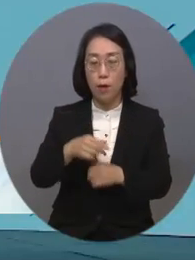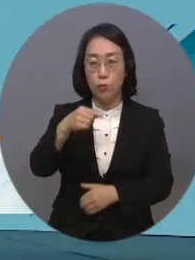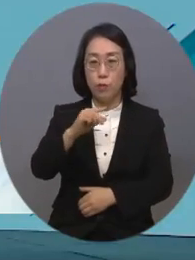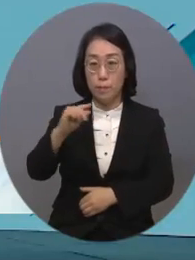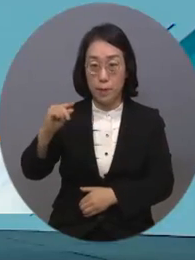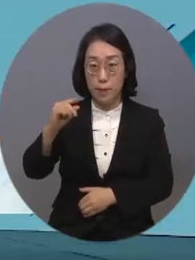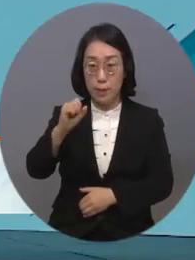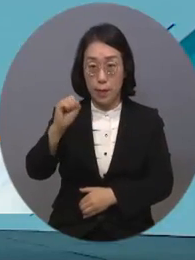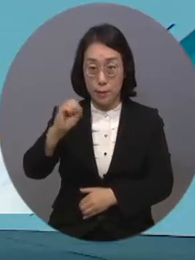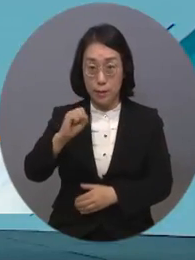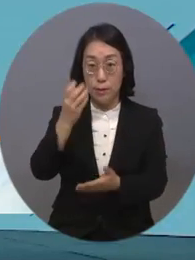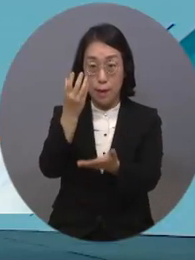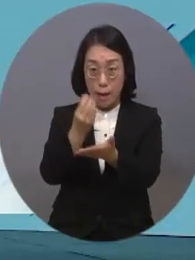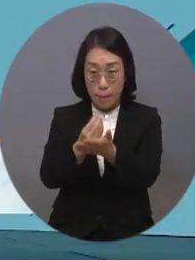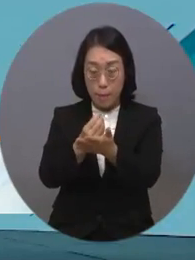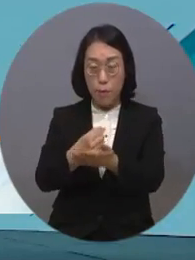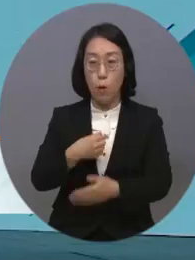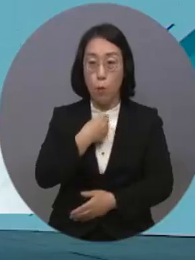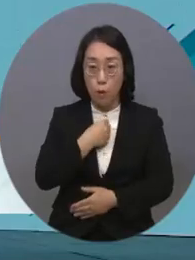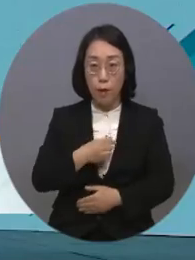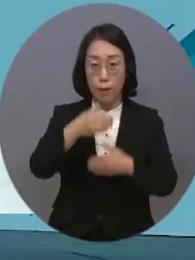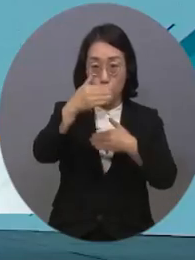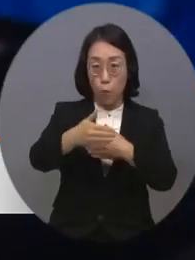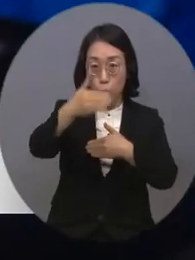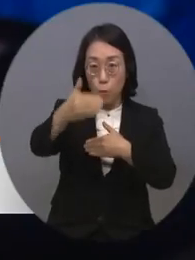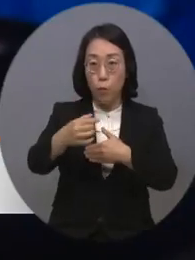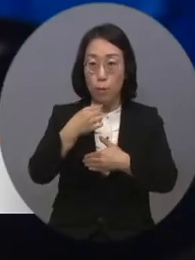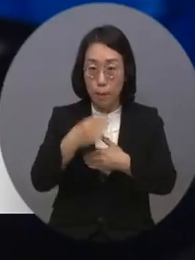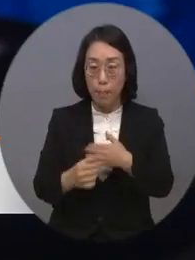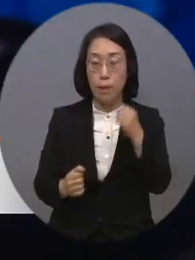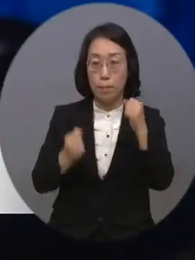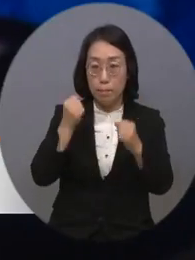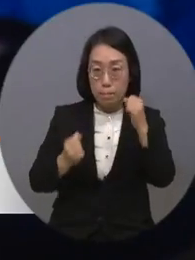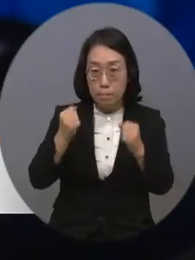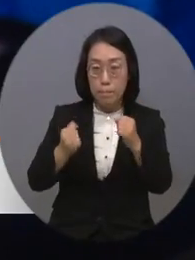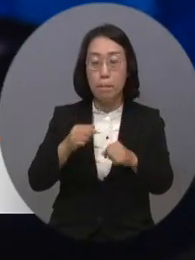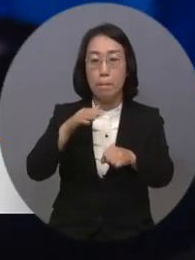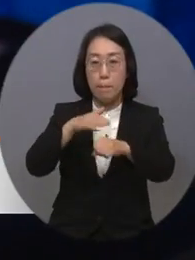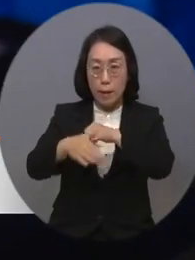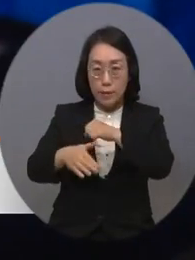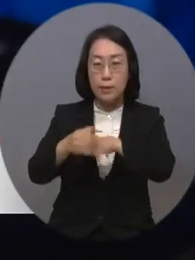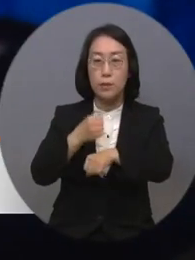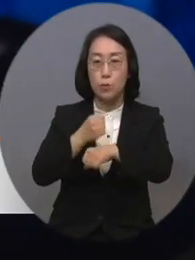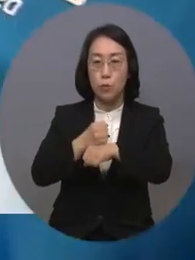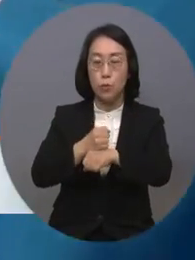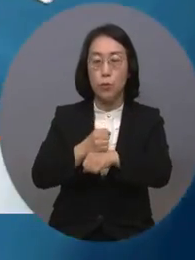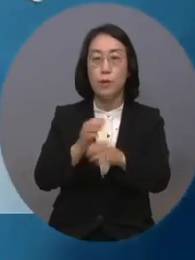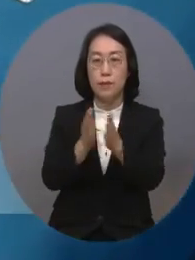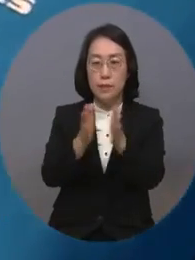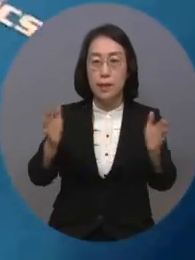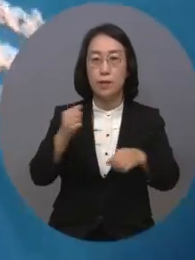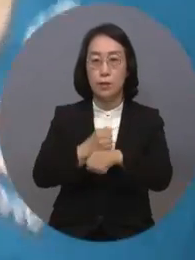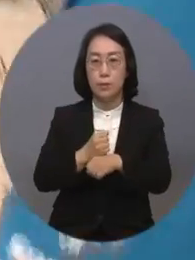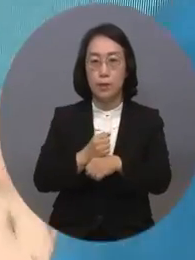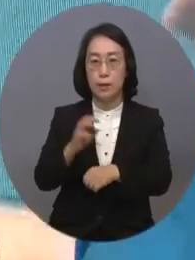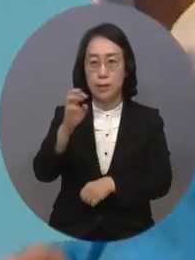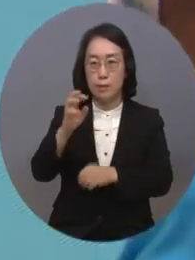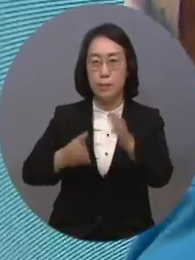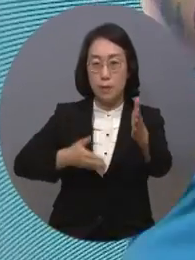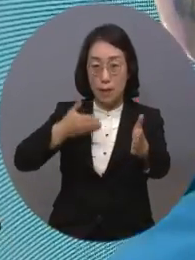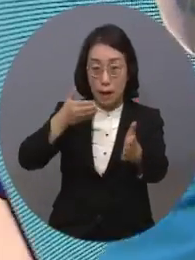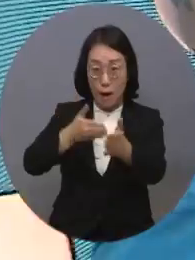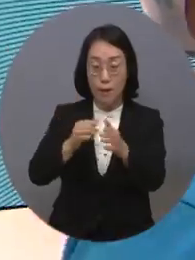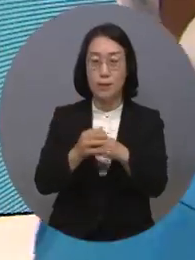러닝 앱을 활용해 원하는 코스에서 레이스를 펼치는 버추얼런 방식으로 진행됩니다. 30일까지 열리는